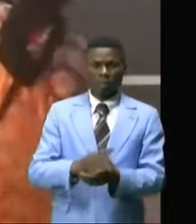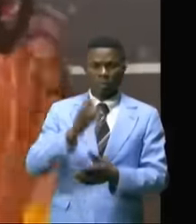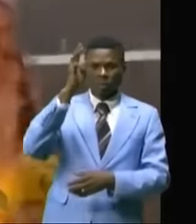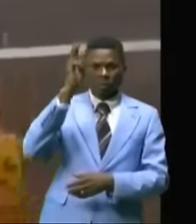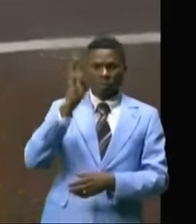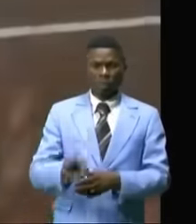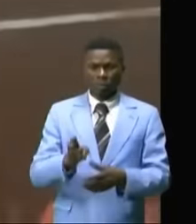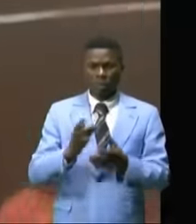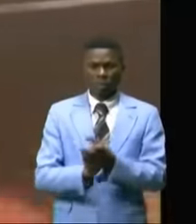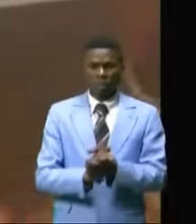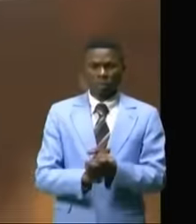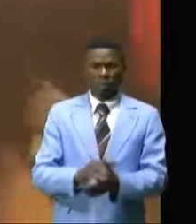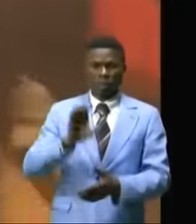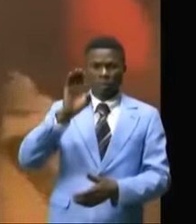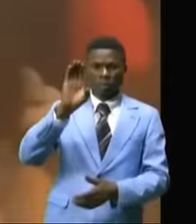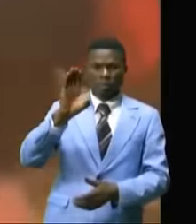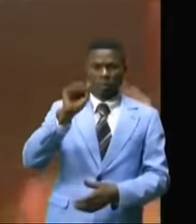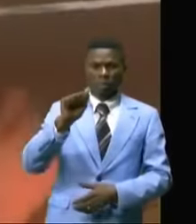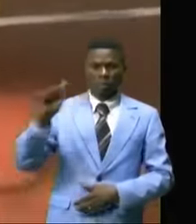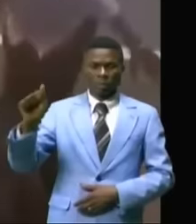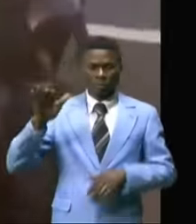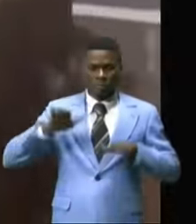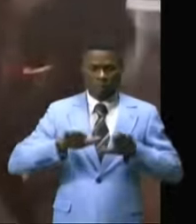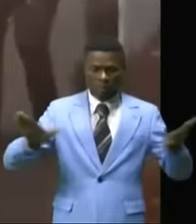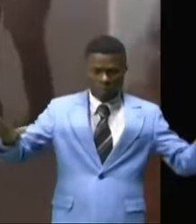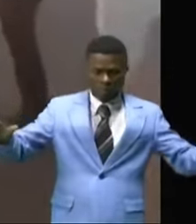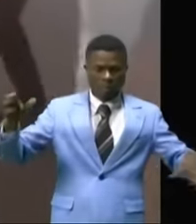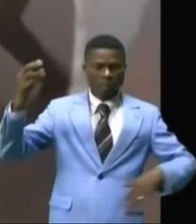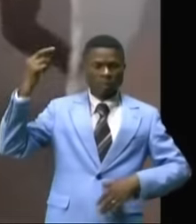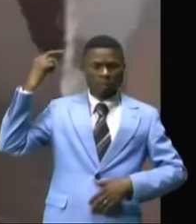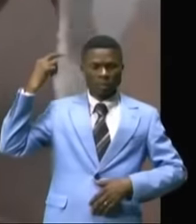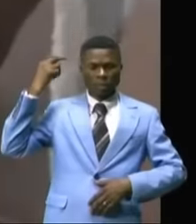A330 de CAA à l'aéroport de Ndjili énervent